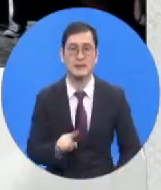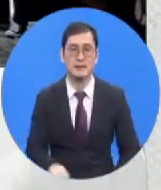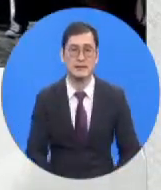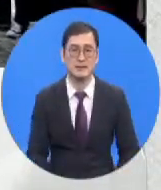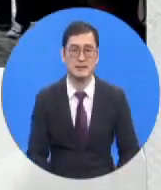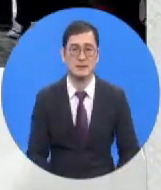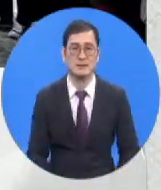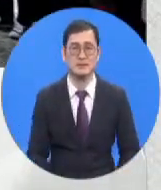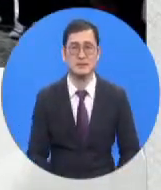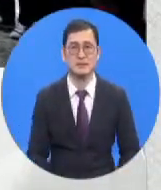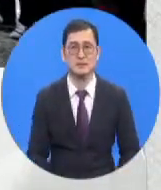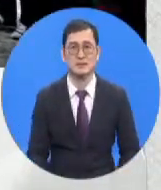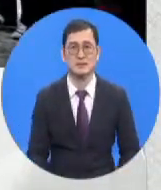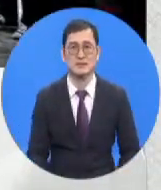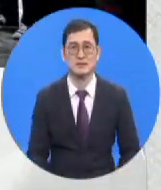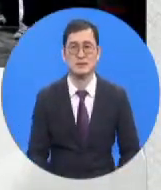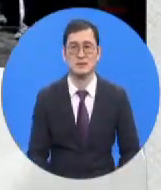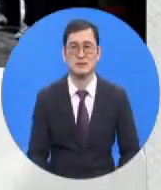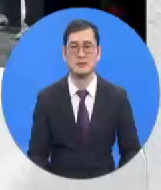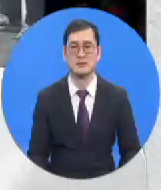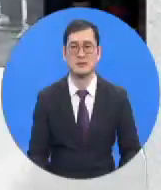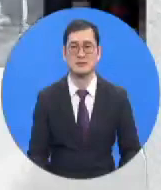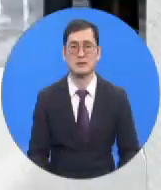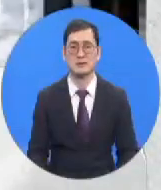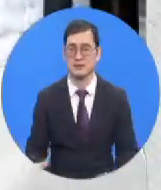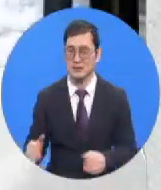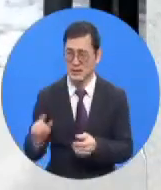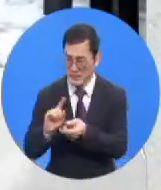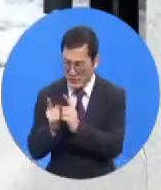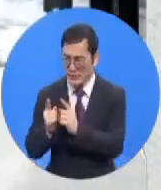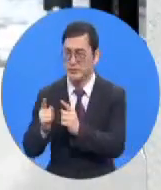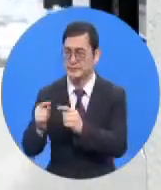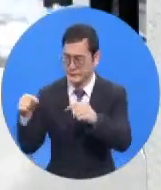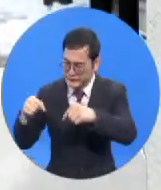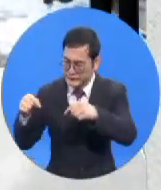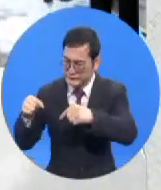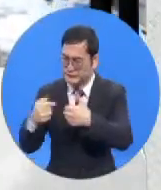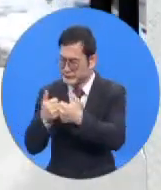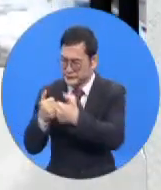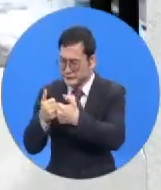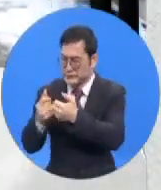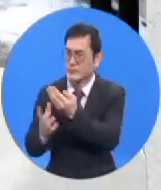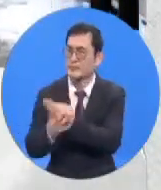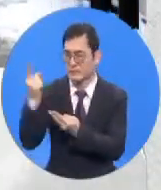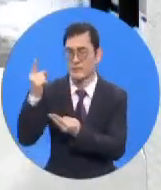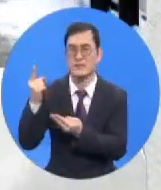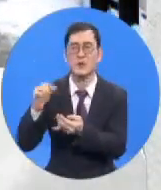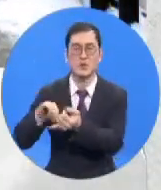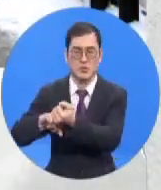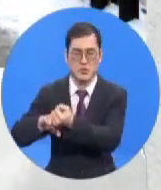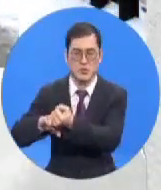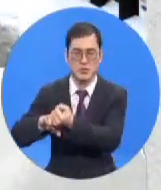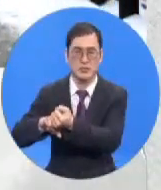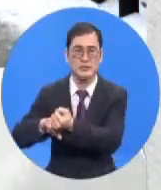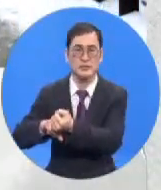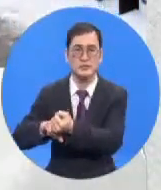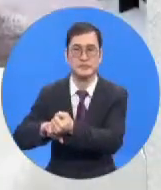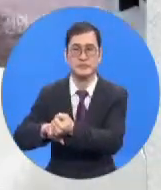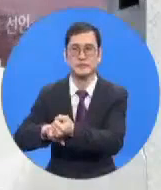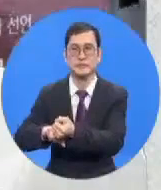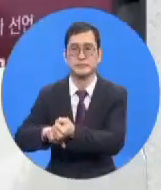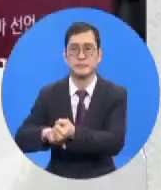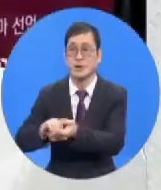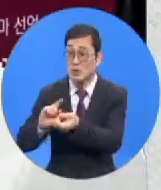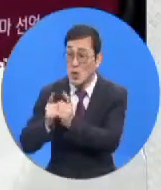죄를 짓는 그런 과정을 거쳐간다고 생각을 합니다. 그러니까 충분히 상황은 이해하고 그다음에 그럴 수밖에 없는 얘기들을 할 수 있는